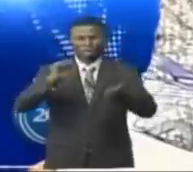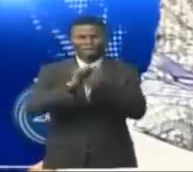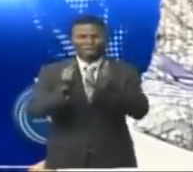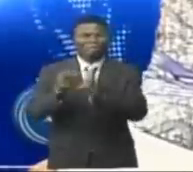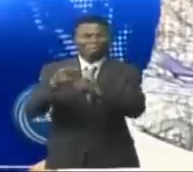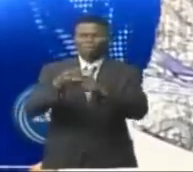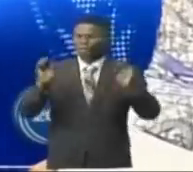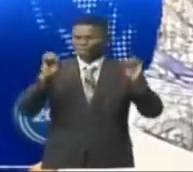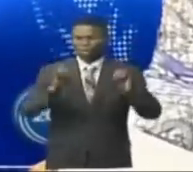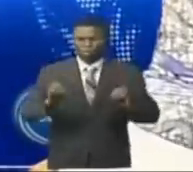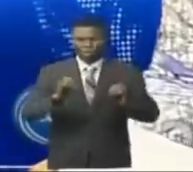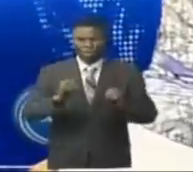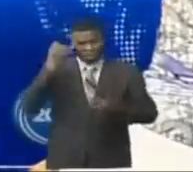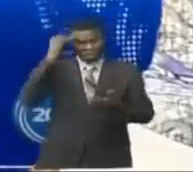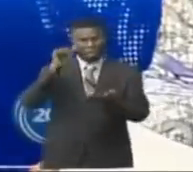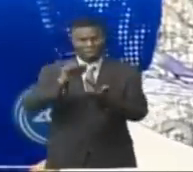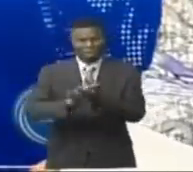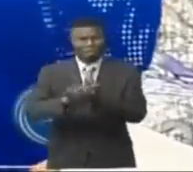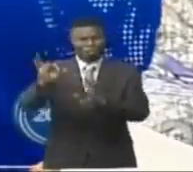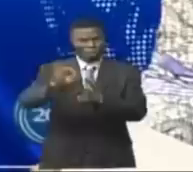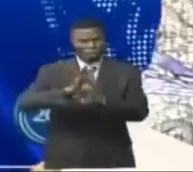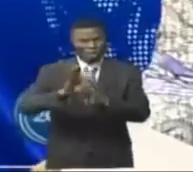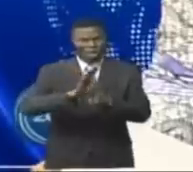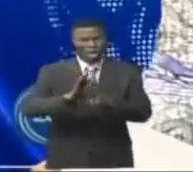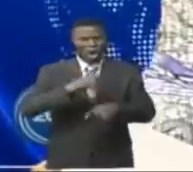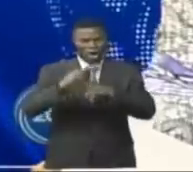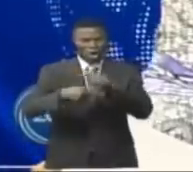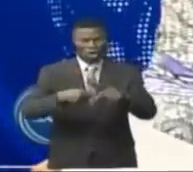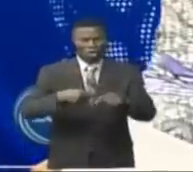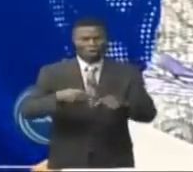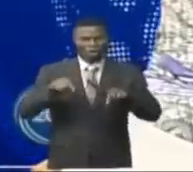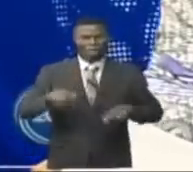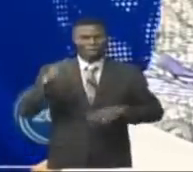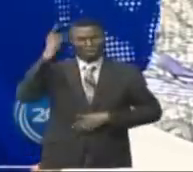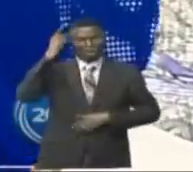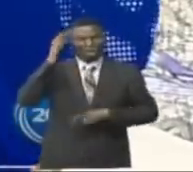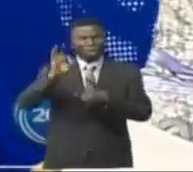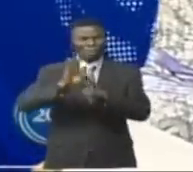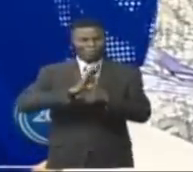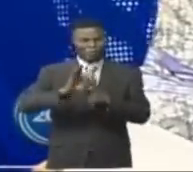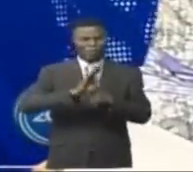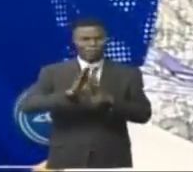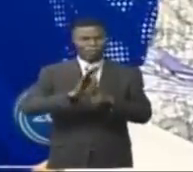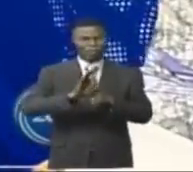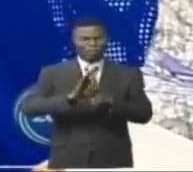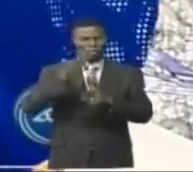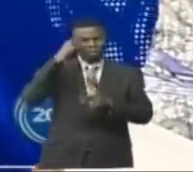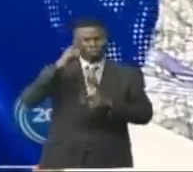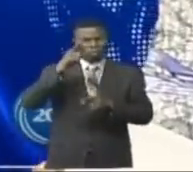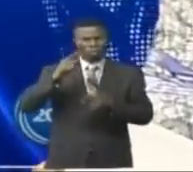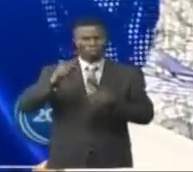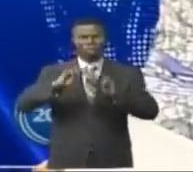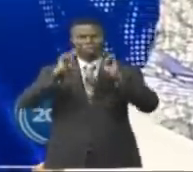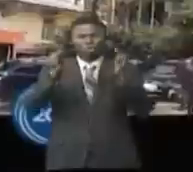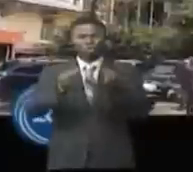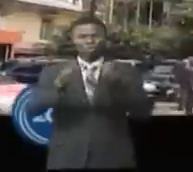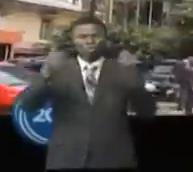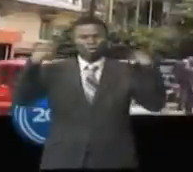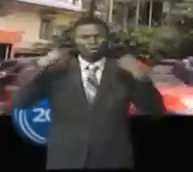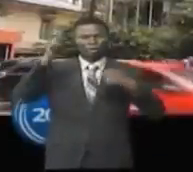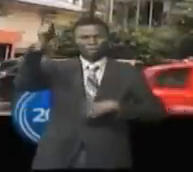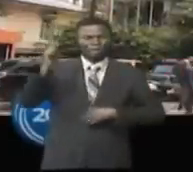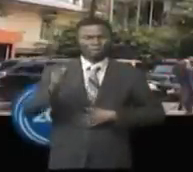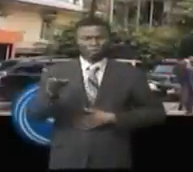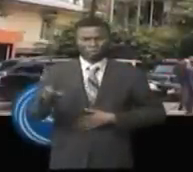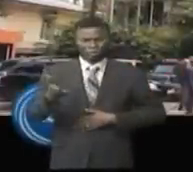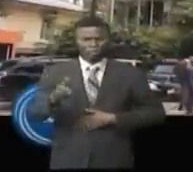cyberinsécurité. C'est dans ce cadre qu'une formation a ouvert ses portes à Kinshasa, formation au bénéfice de quelques officiers.